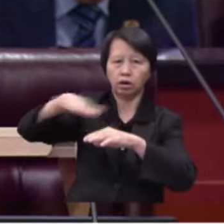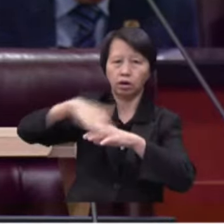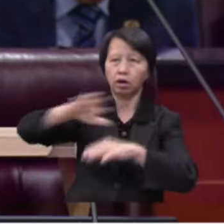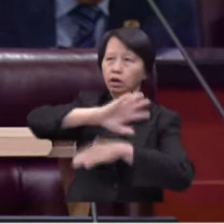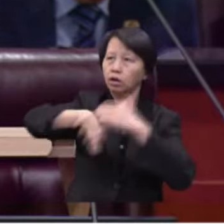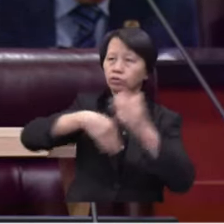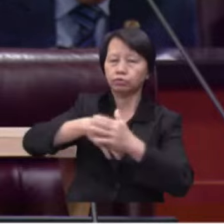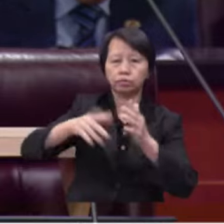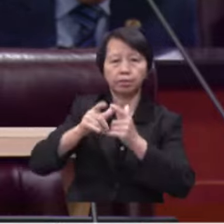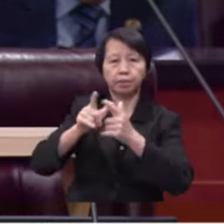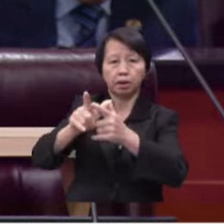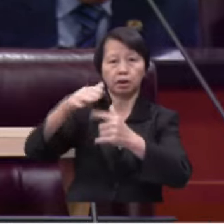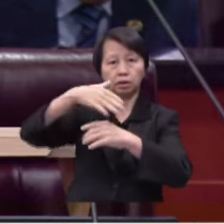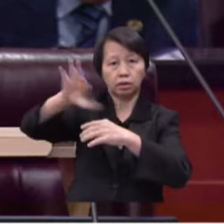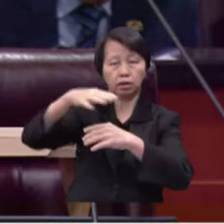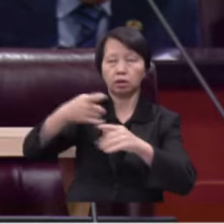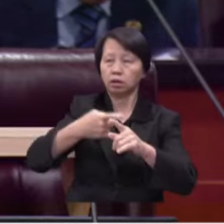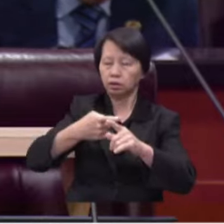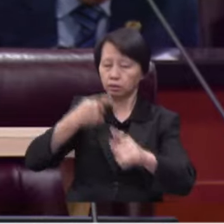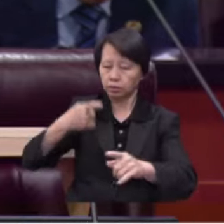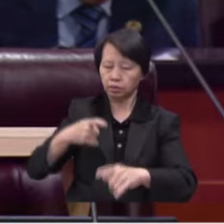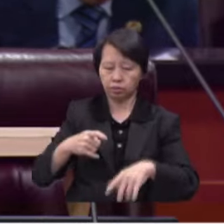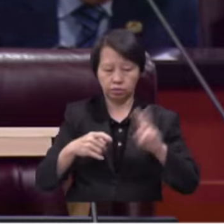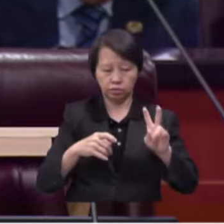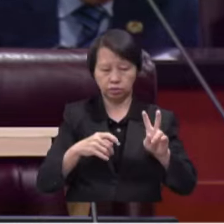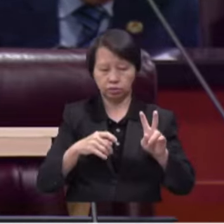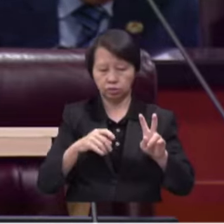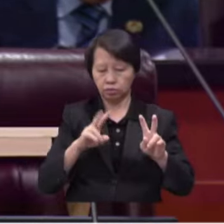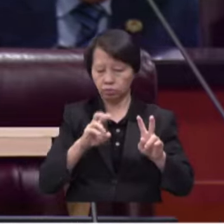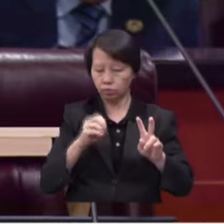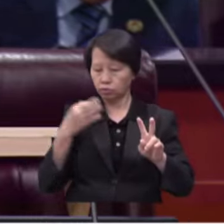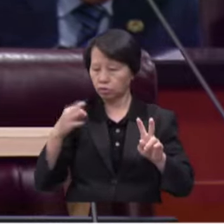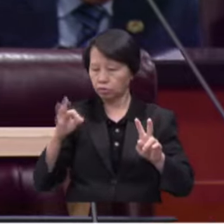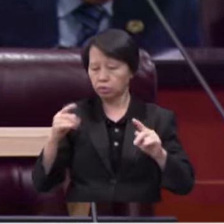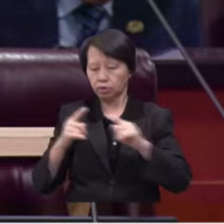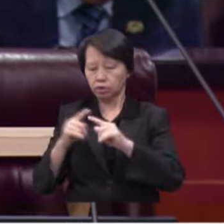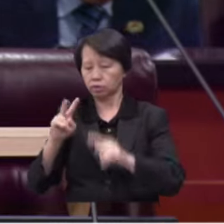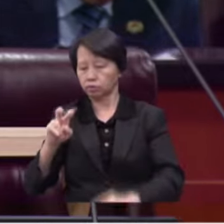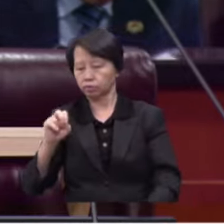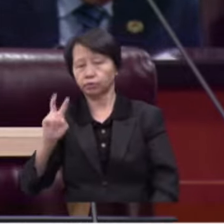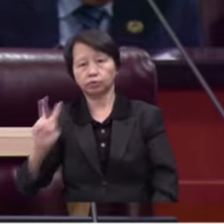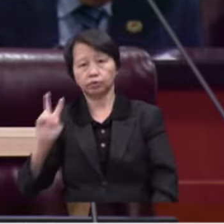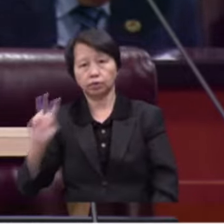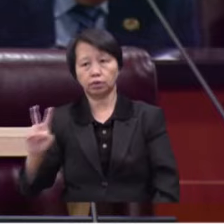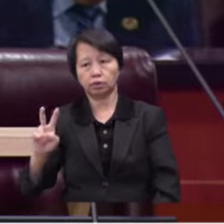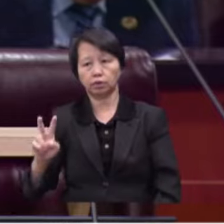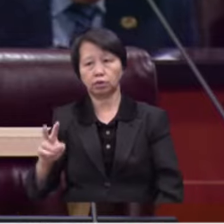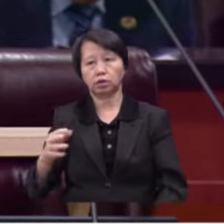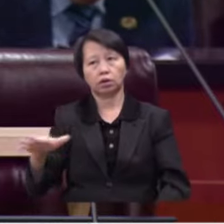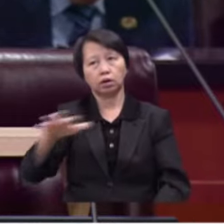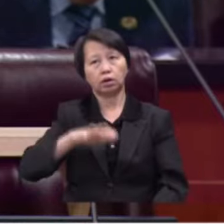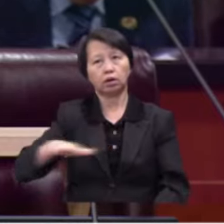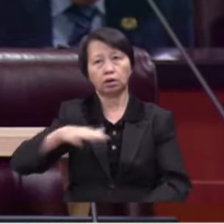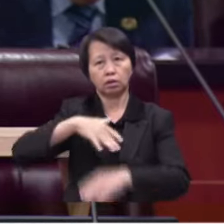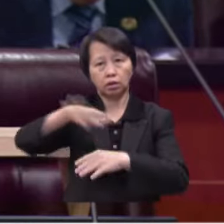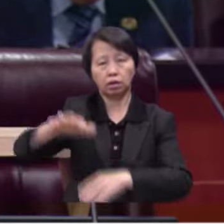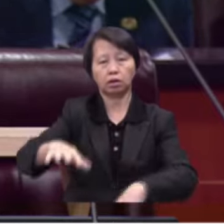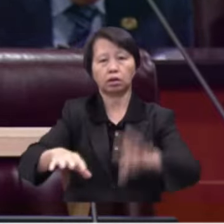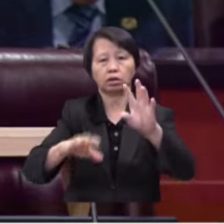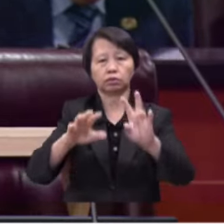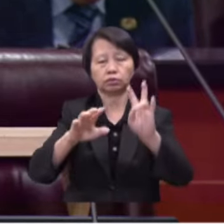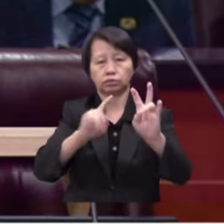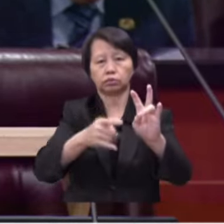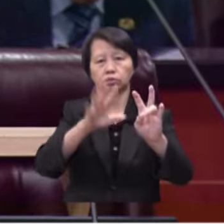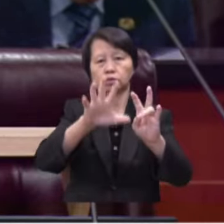semua pelarian ini daripada 2019 hingga 2022 ialah kurang lebih 757